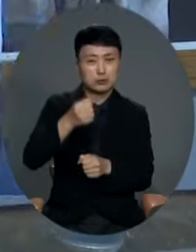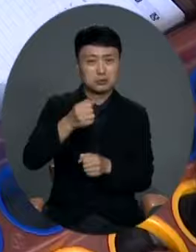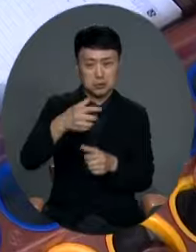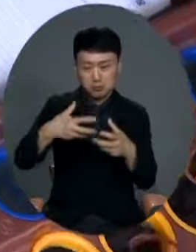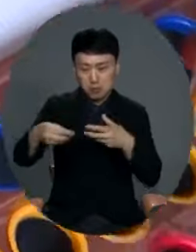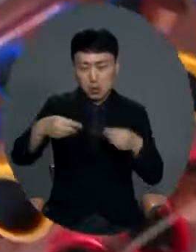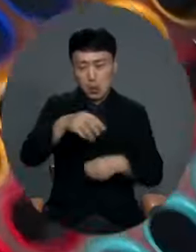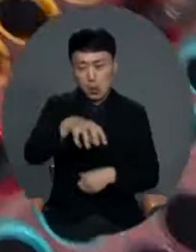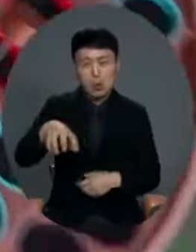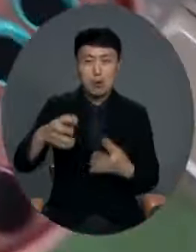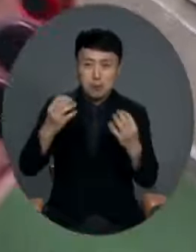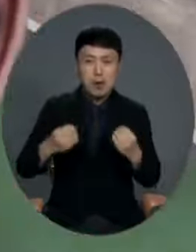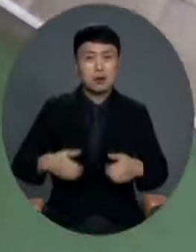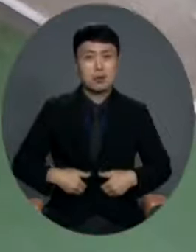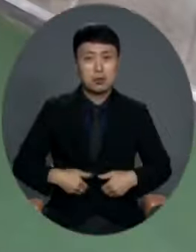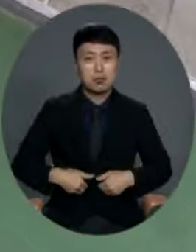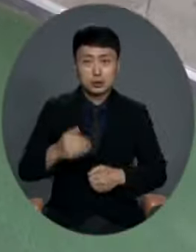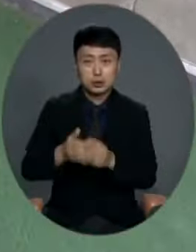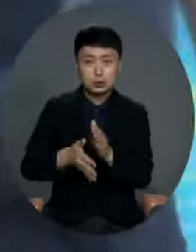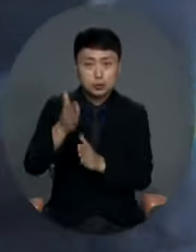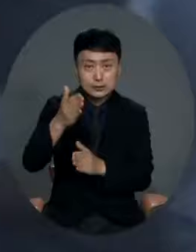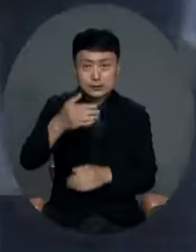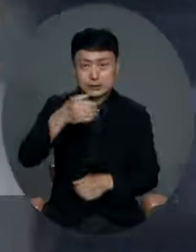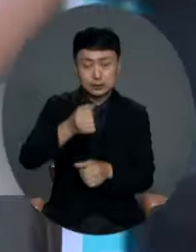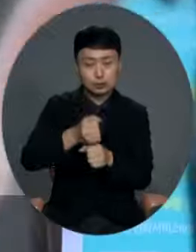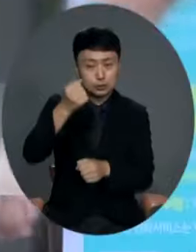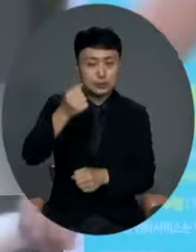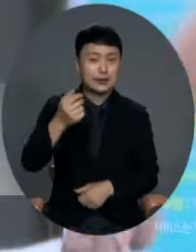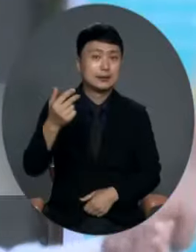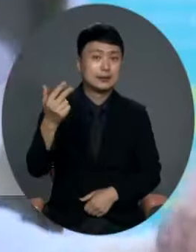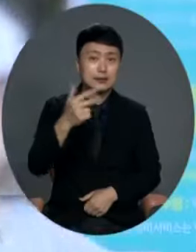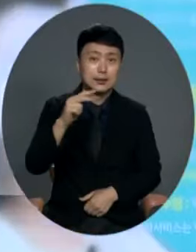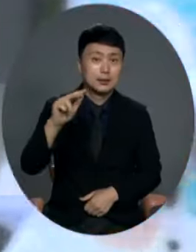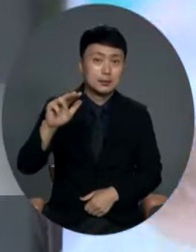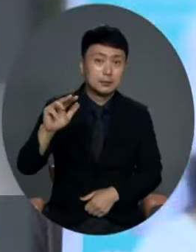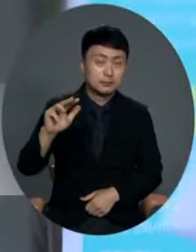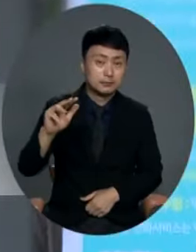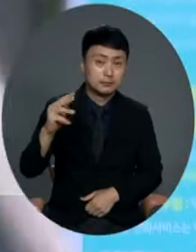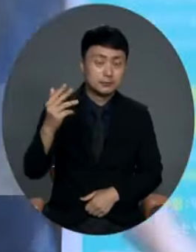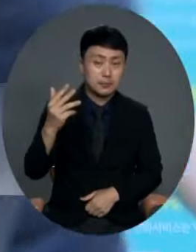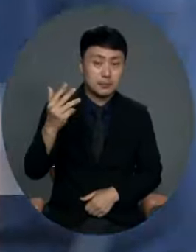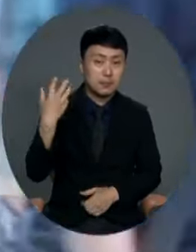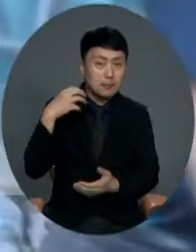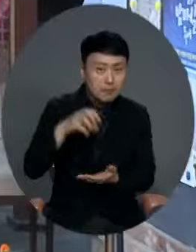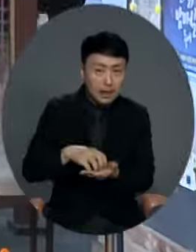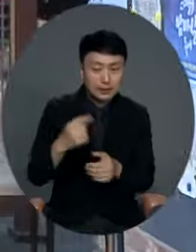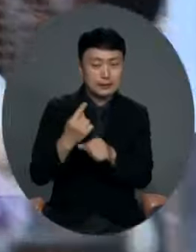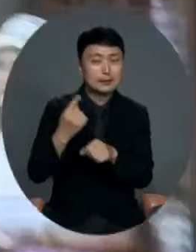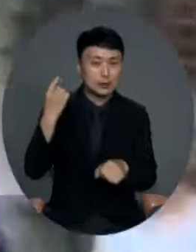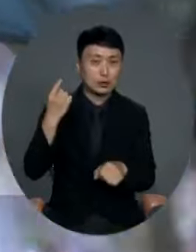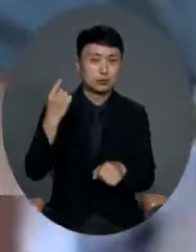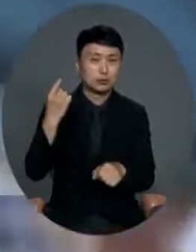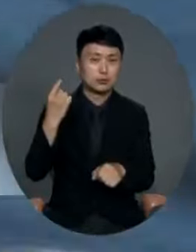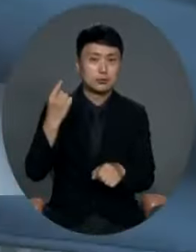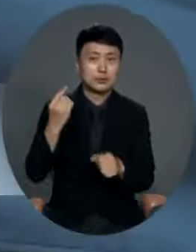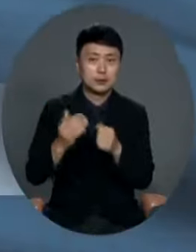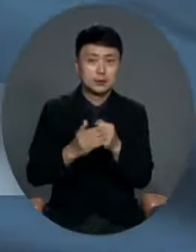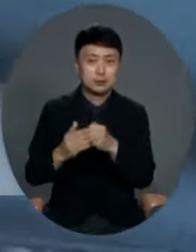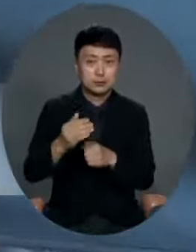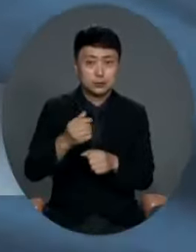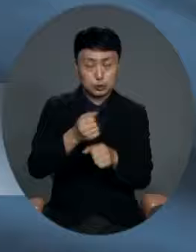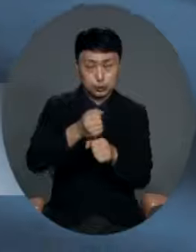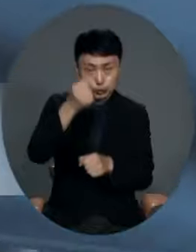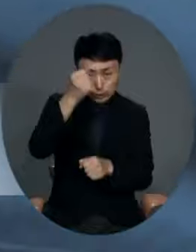좋겠는데. 대구시는 양산 2,300개를 나눠주고 280개만 돌려받은 지난해를 끝으로 양심